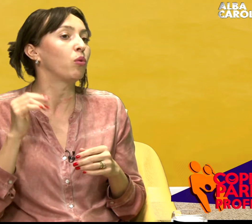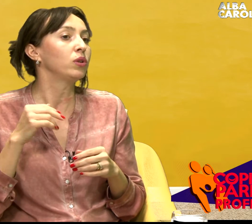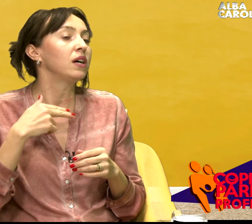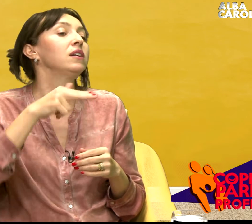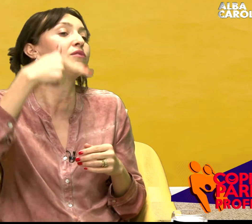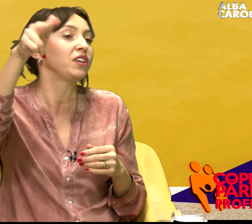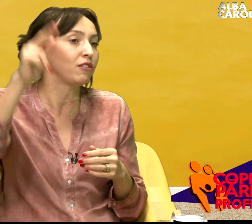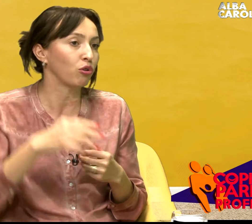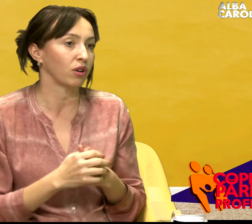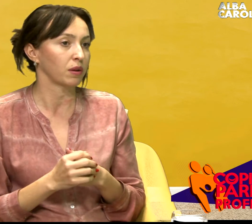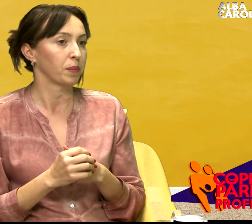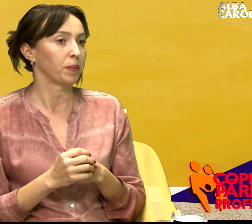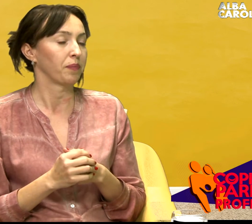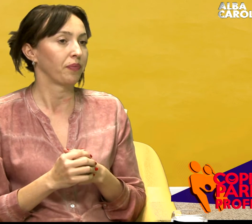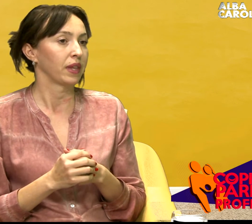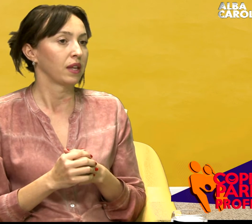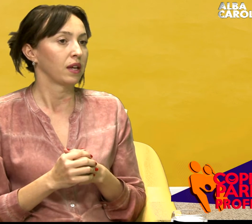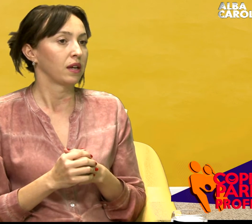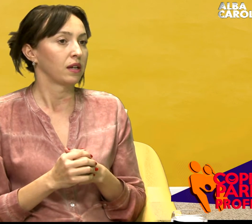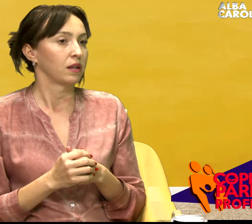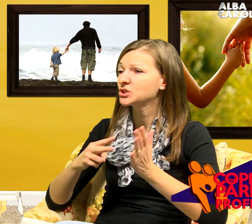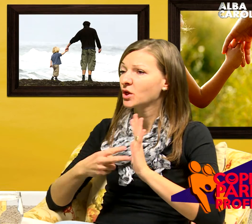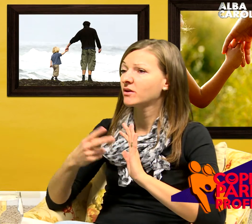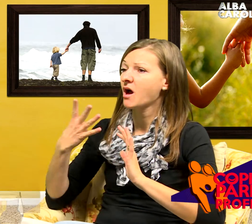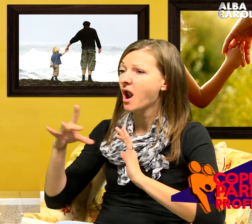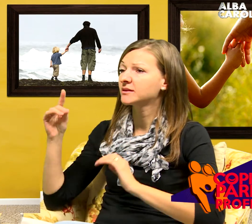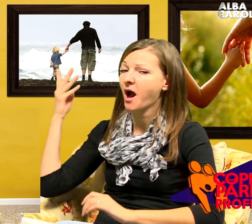să audă în viitor.